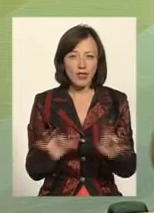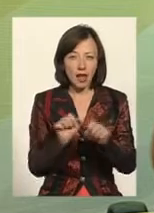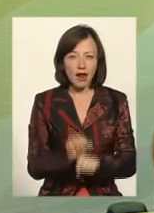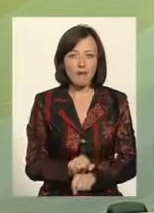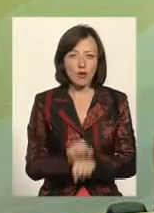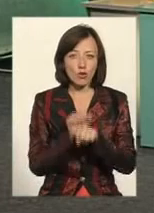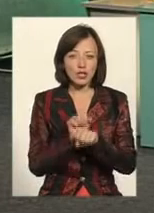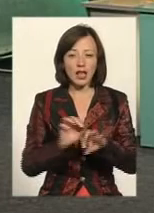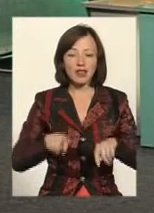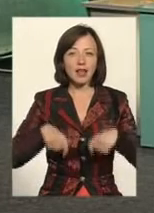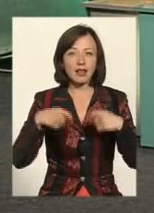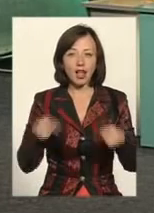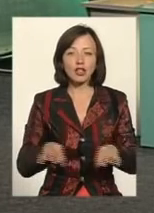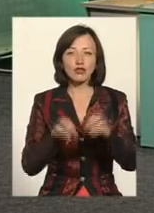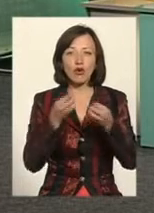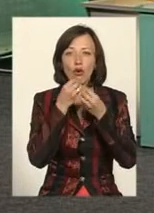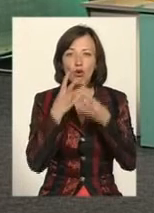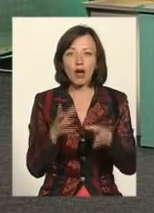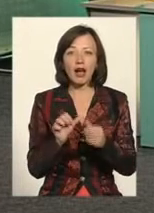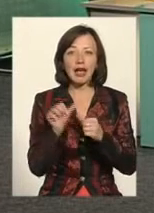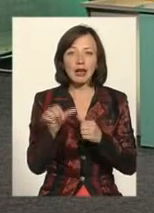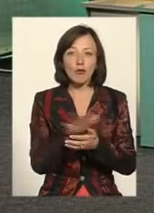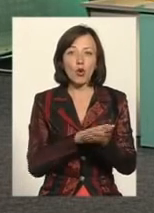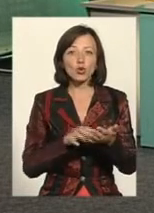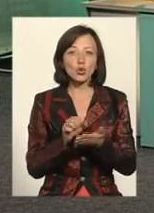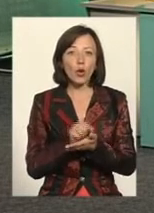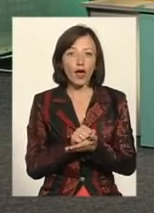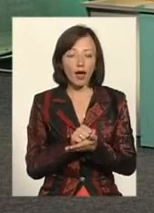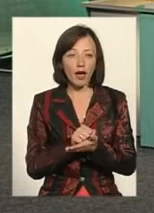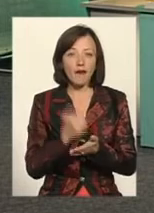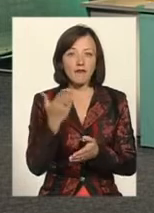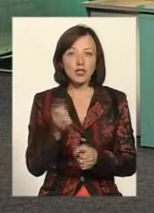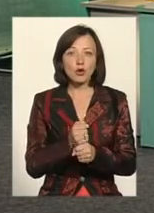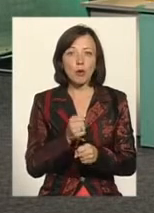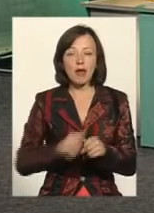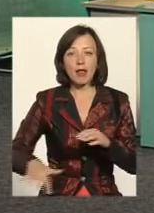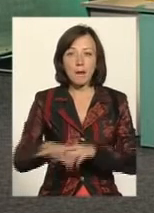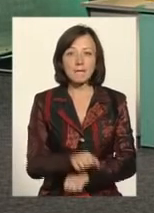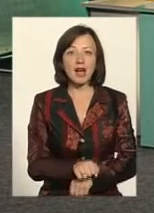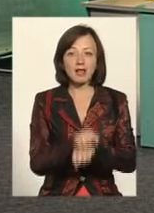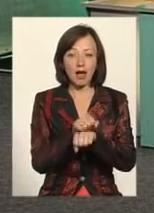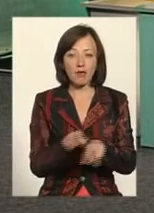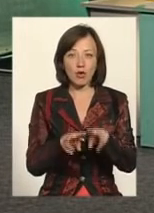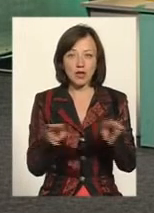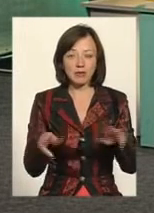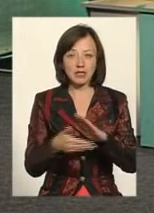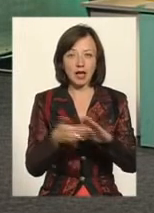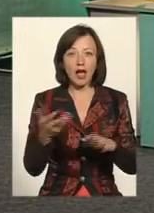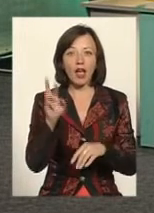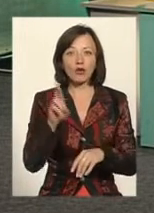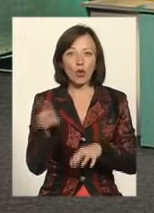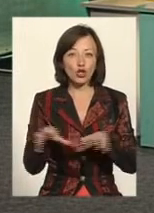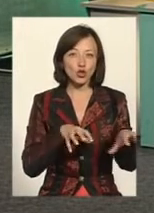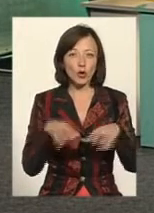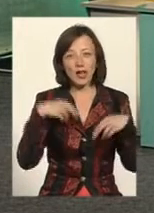не принесла ще нічого хорошого, крім розрухи. Ви зробили Майдан подібними закликами, який Янукович жулік. Я